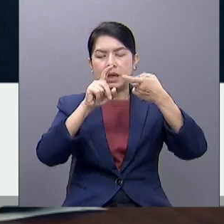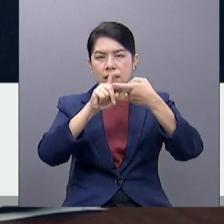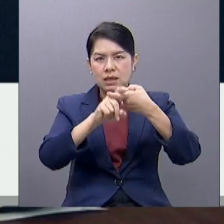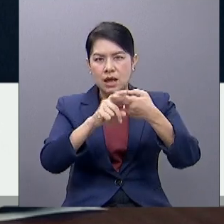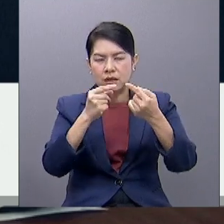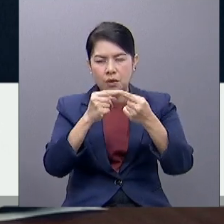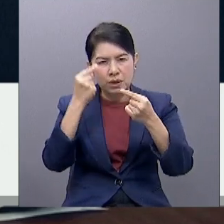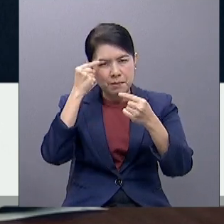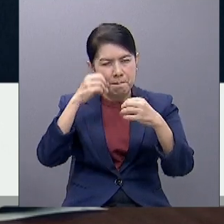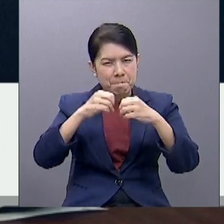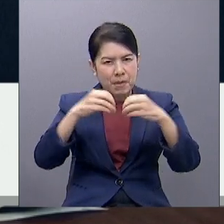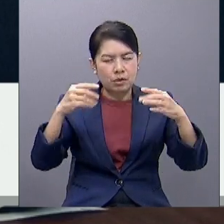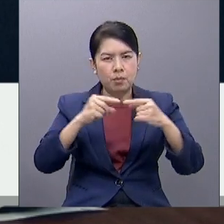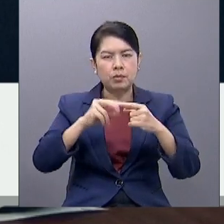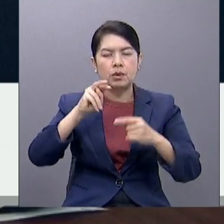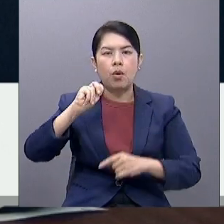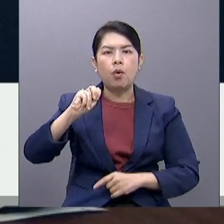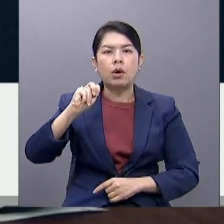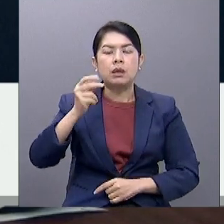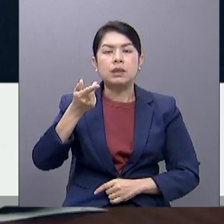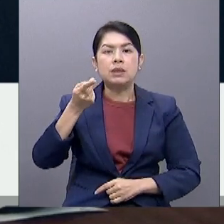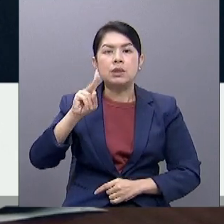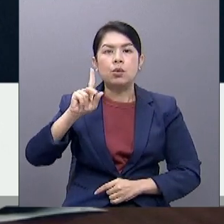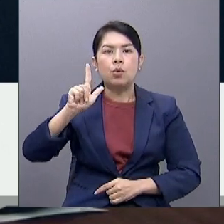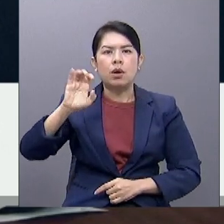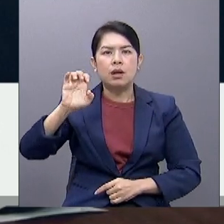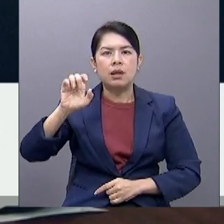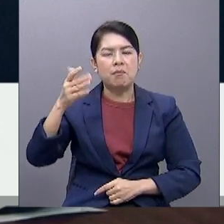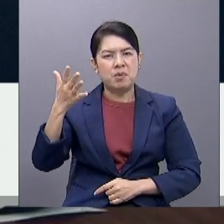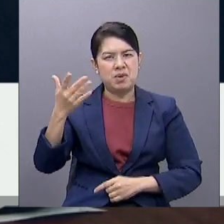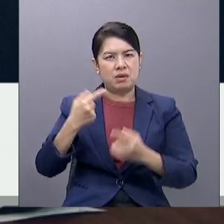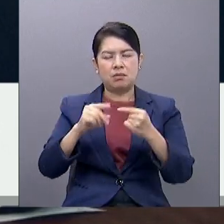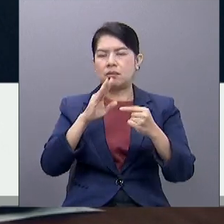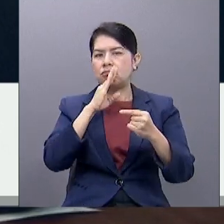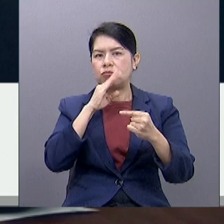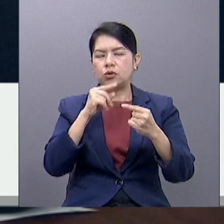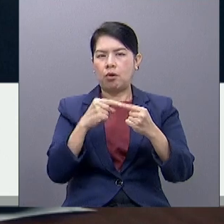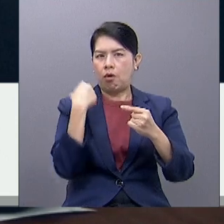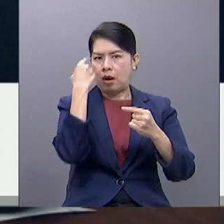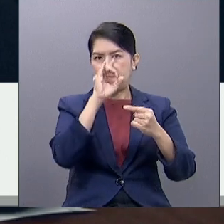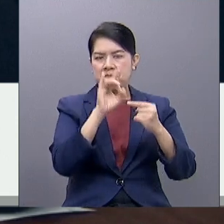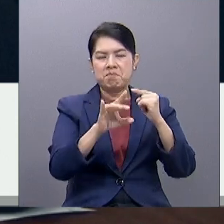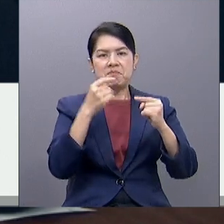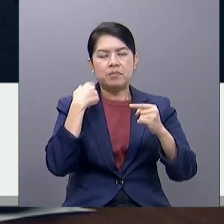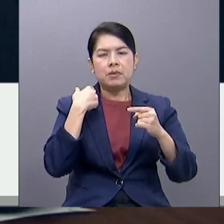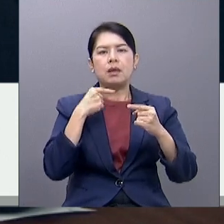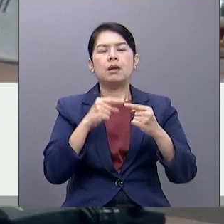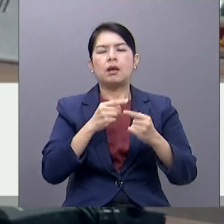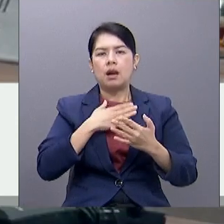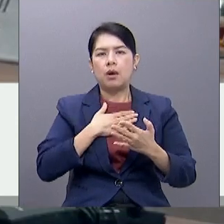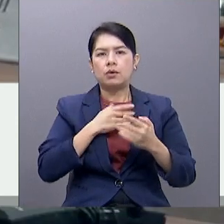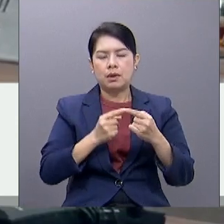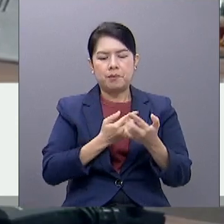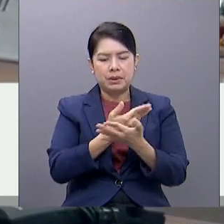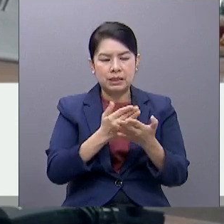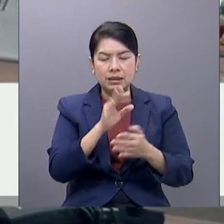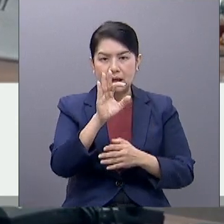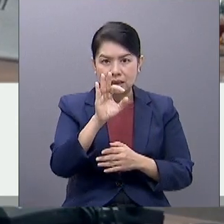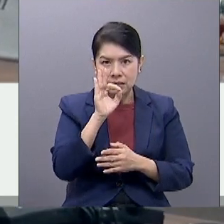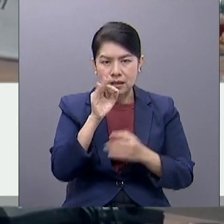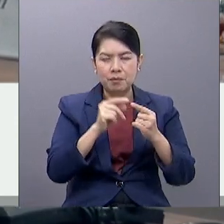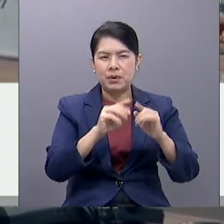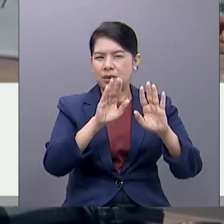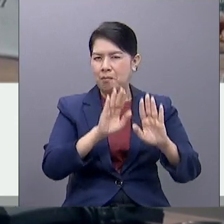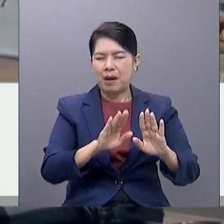ฝ่ายกระทำการใดๆที่คุกคามอธิปไตยและดินแดนของรัสเซียเราจะพิจารณาถึงความเป็นไปได้ในการใช้ทุ